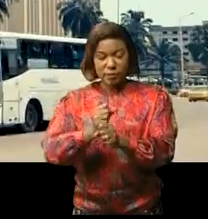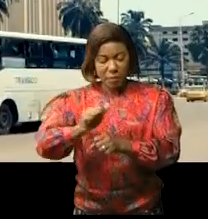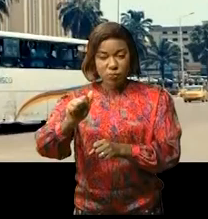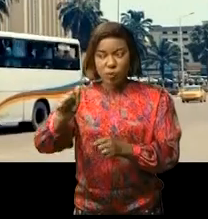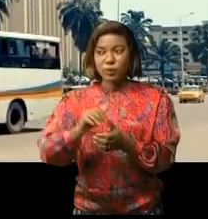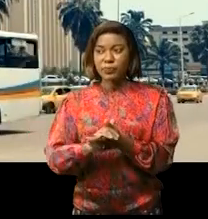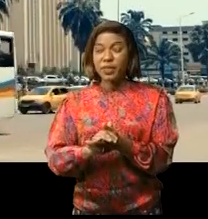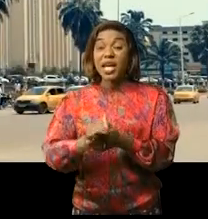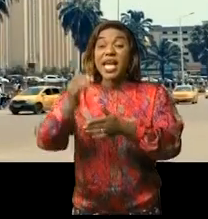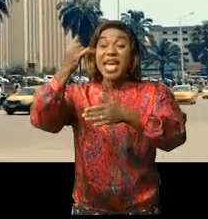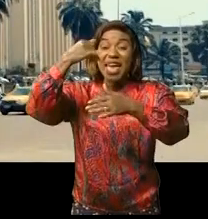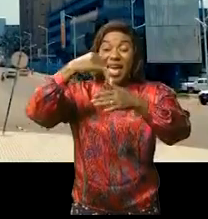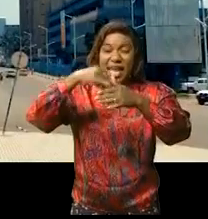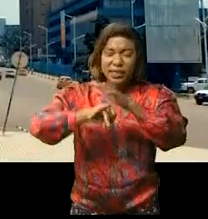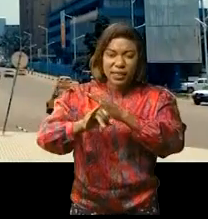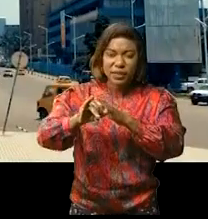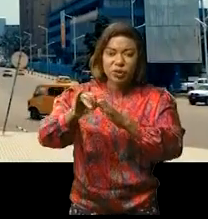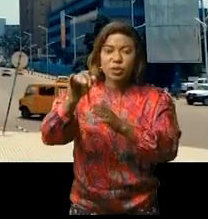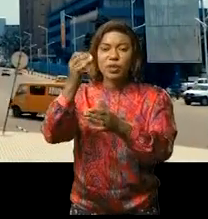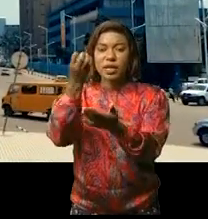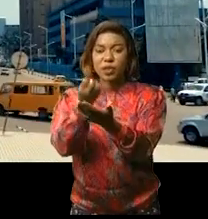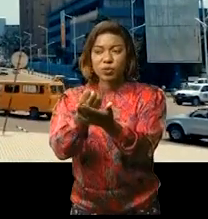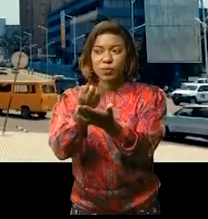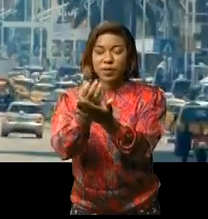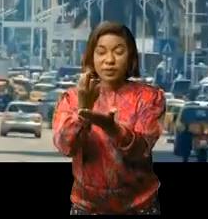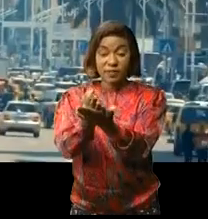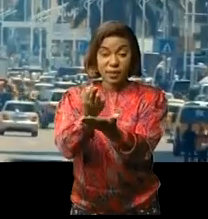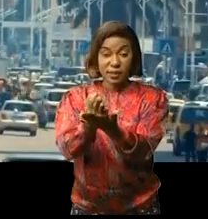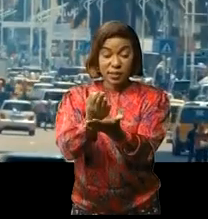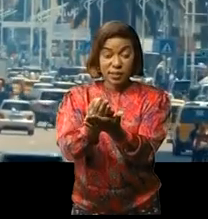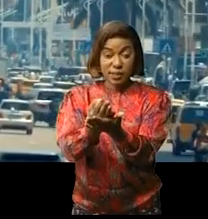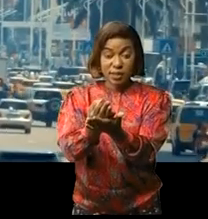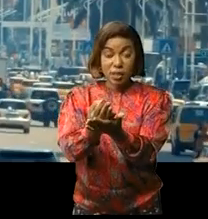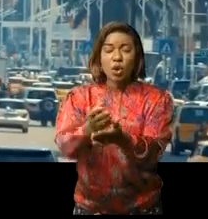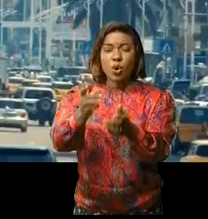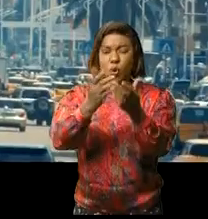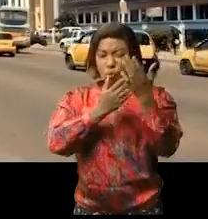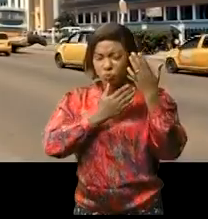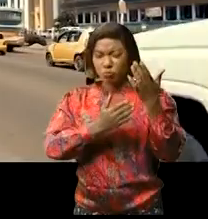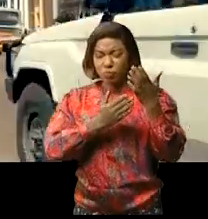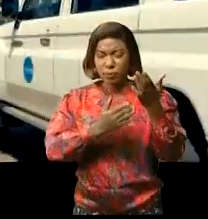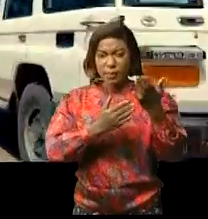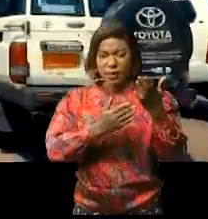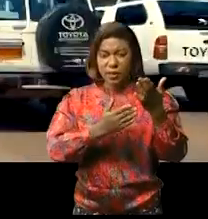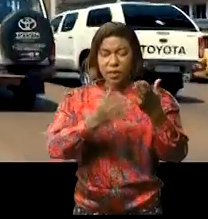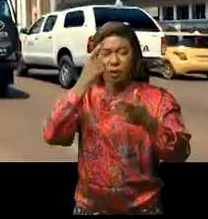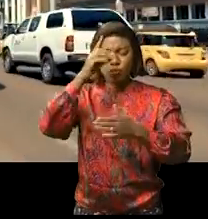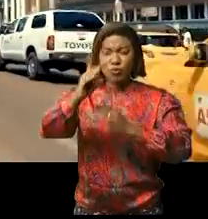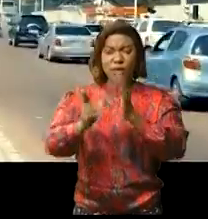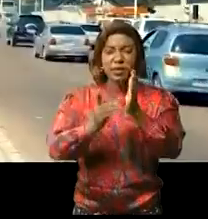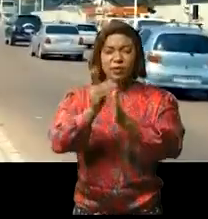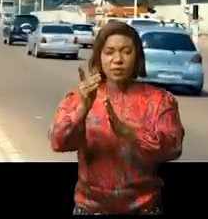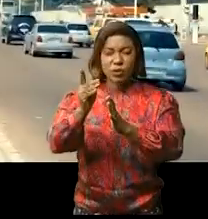L'intégration économique financière est de nos jours considérée comme un des moyens efficaces pouvant concourir au développement et à